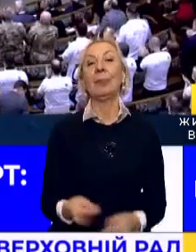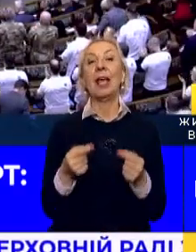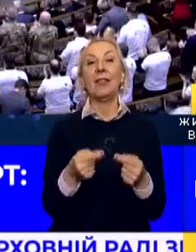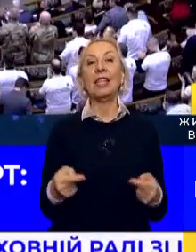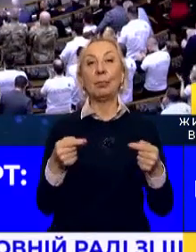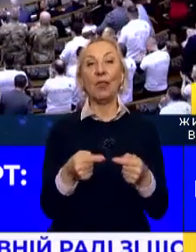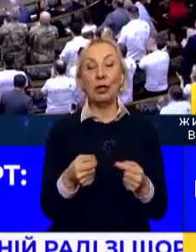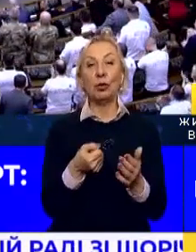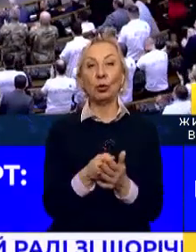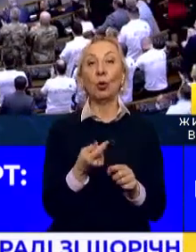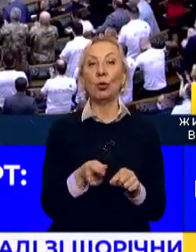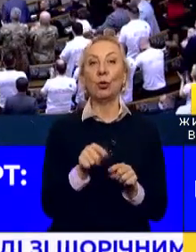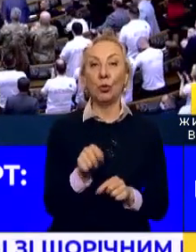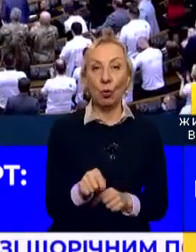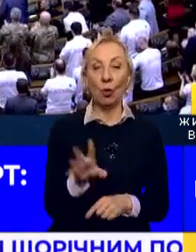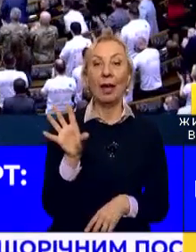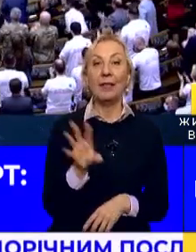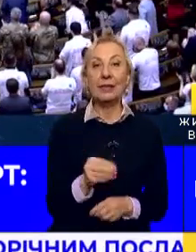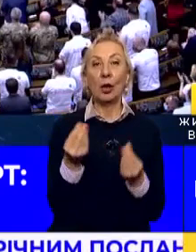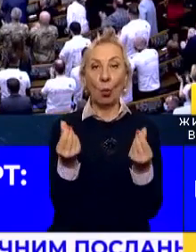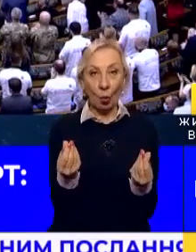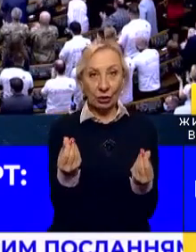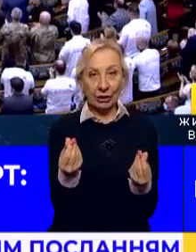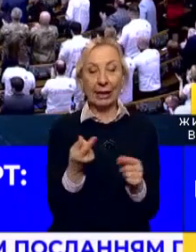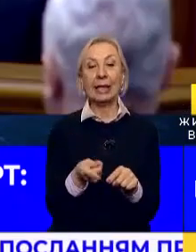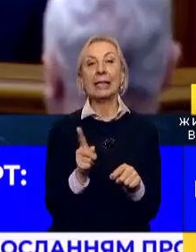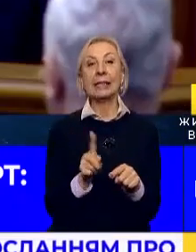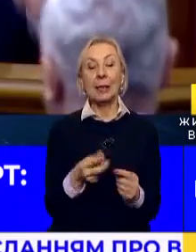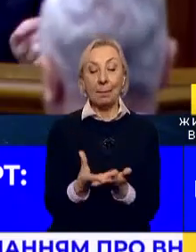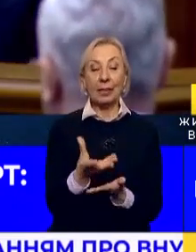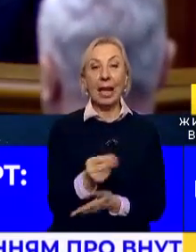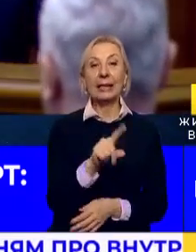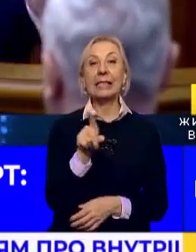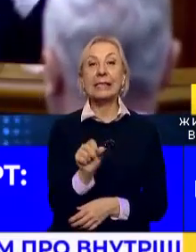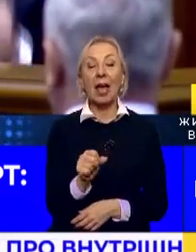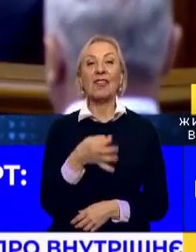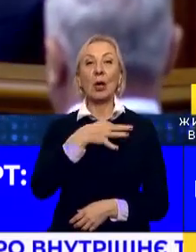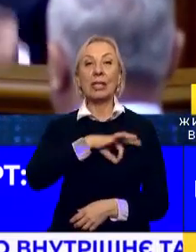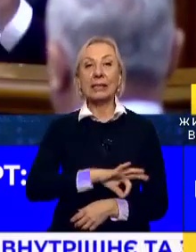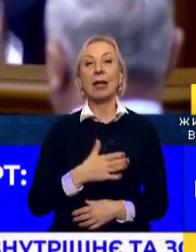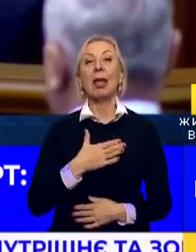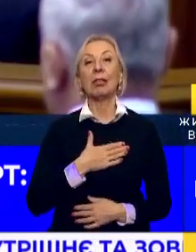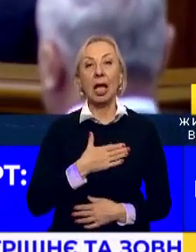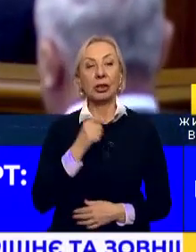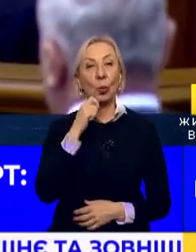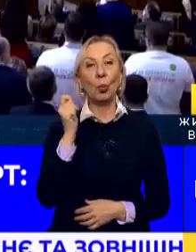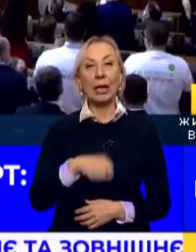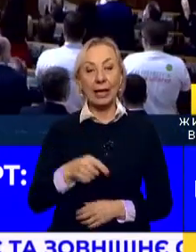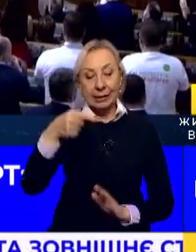Відповідно до нього ці кошти, плата за використання наших українських